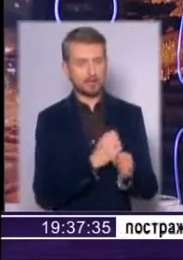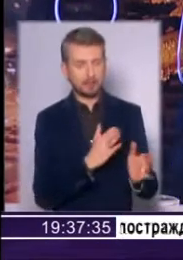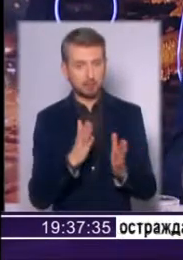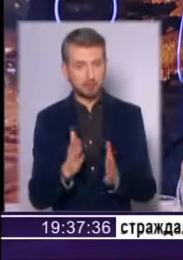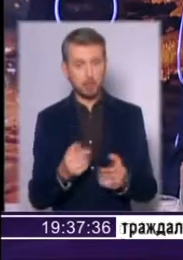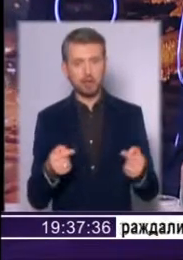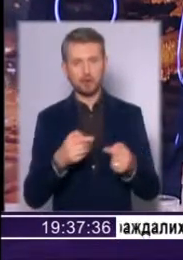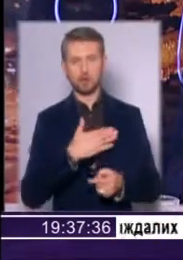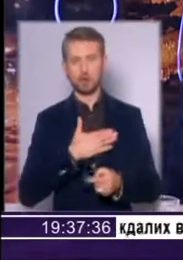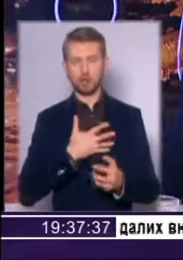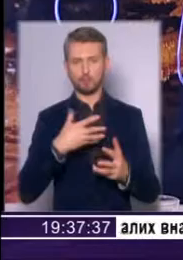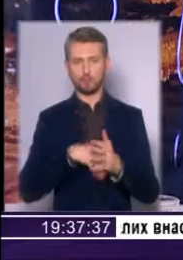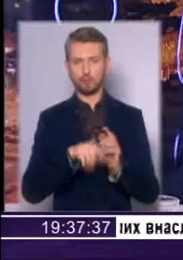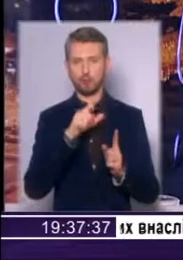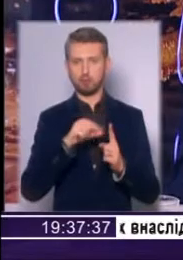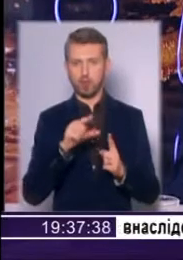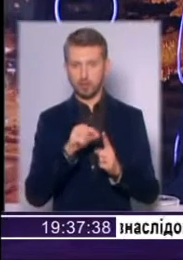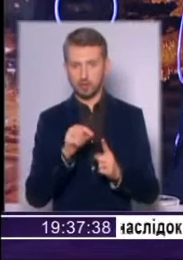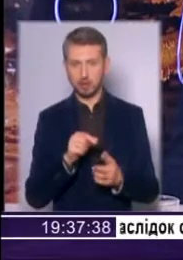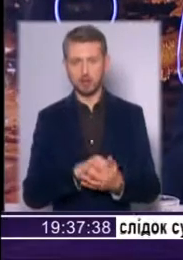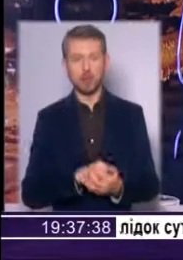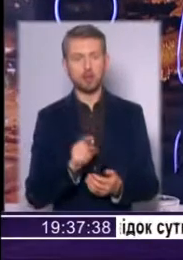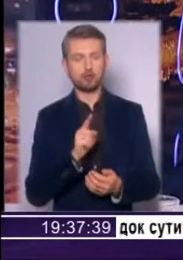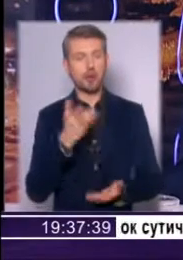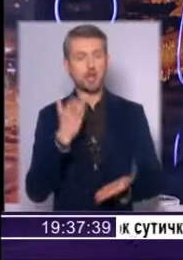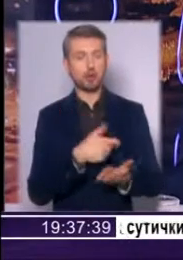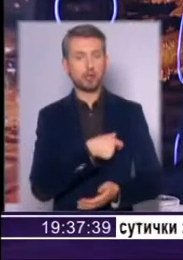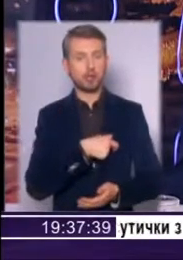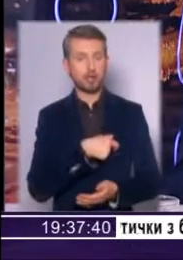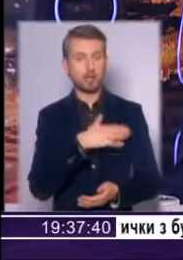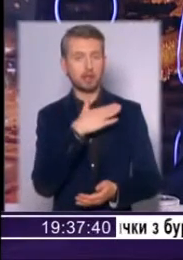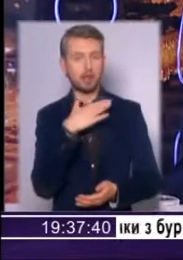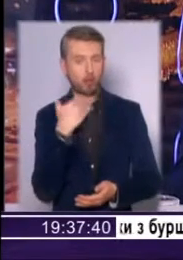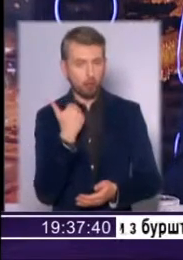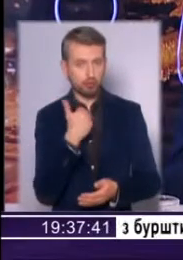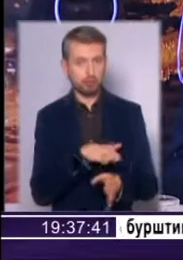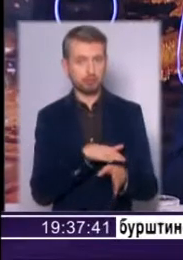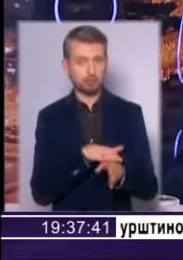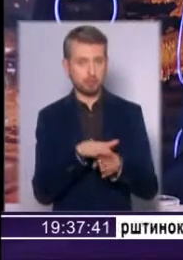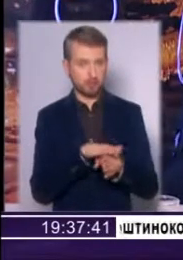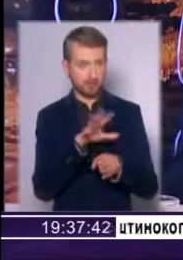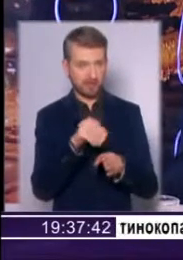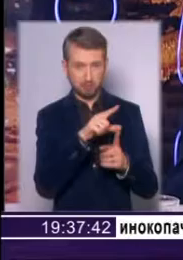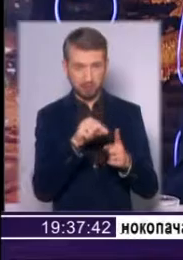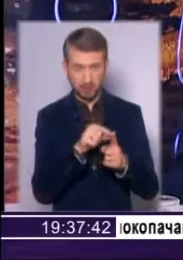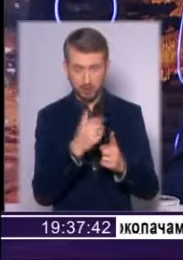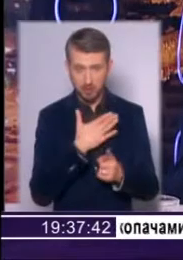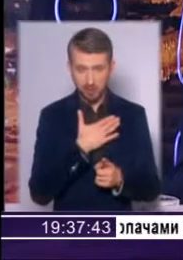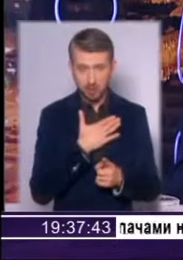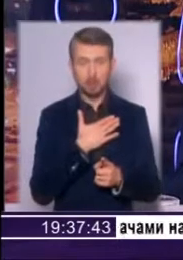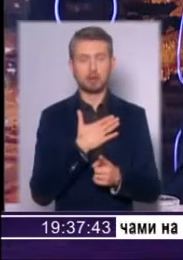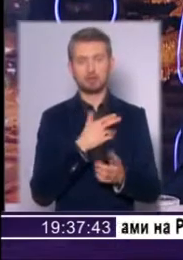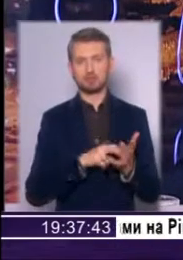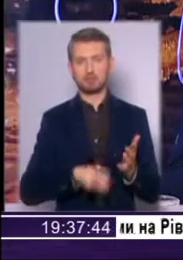нашого внутрішнього правила, прийнятого, яке ми сказали, що тоді, якщо депутати не хочуть дотримуватися загальнопартійних правил, вони складають мандат. Якщо